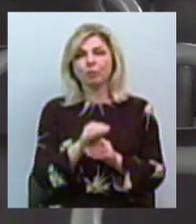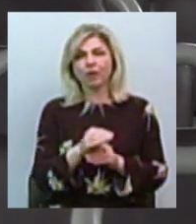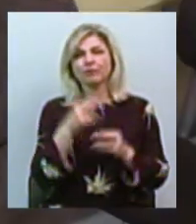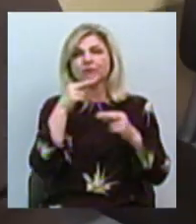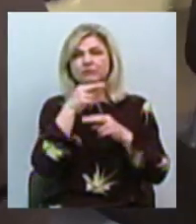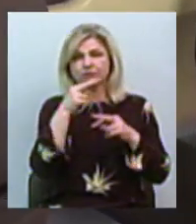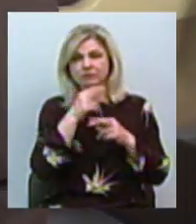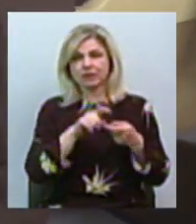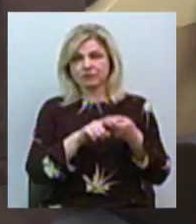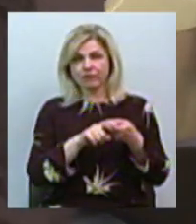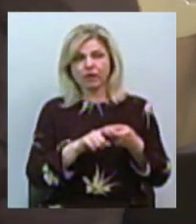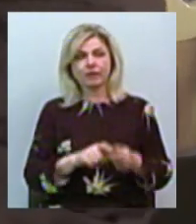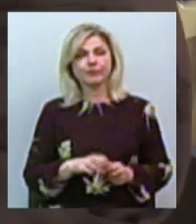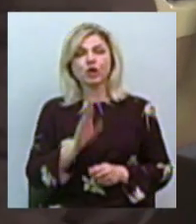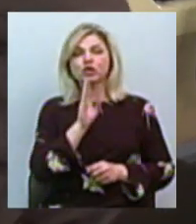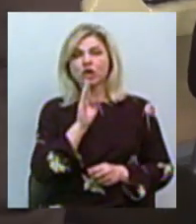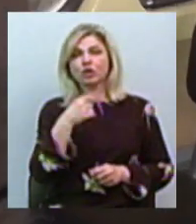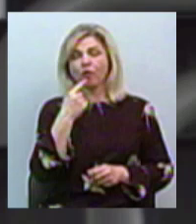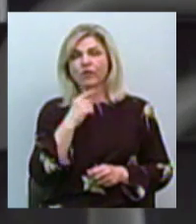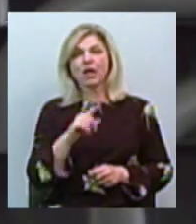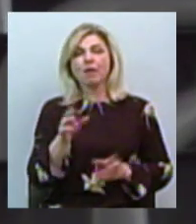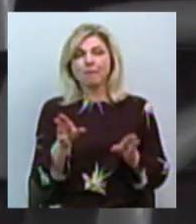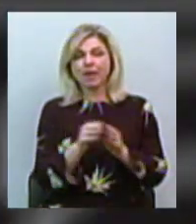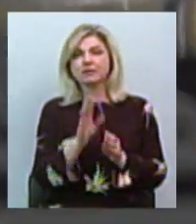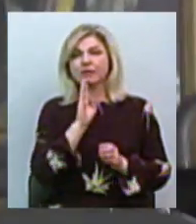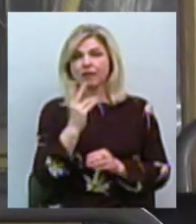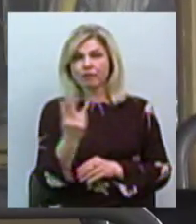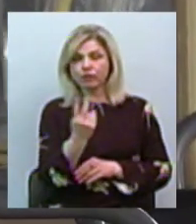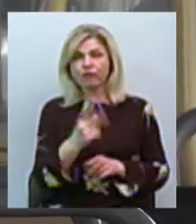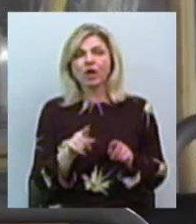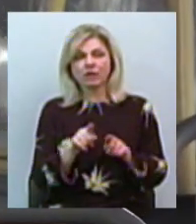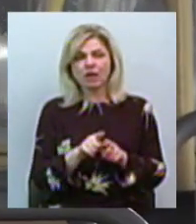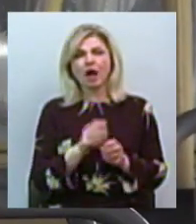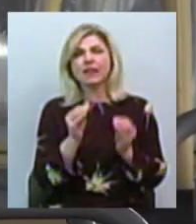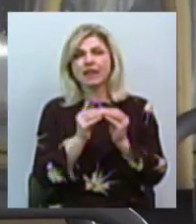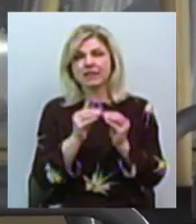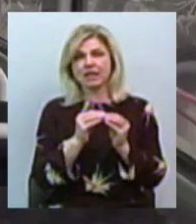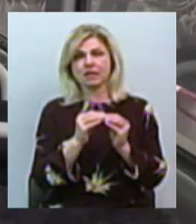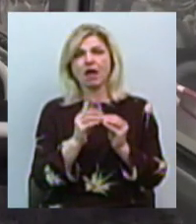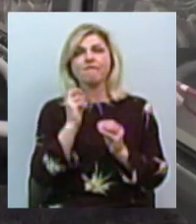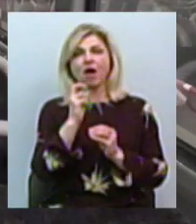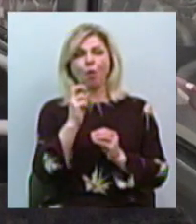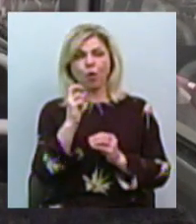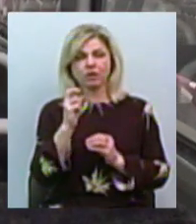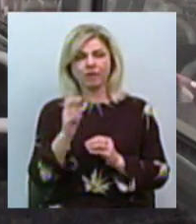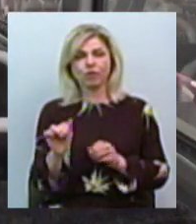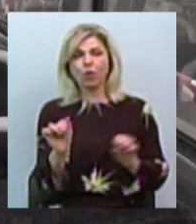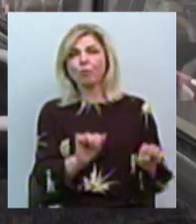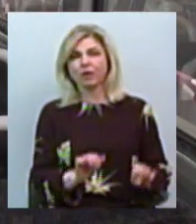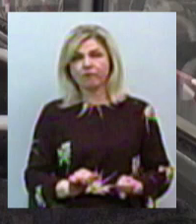засобів. Зоя Кадирова говорить, за день з напарницею таким чином обробляють 10 вагонів. Коли ми вивели, це помили, відрали, це